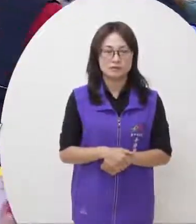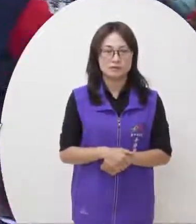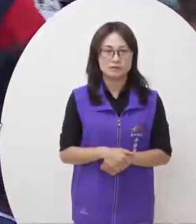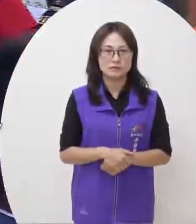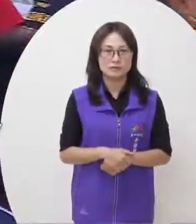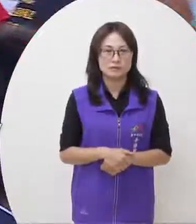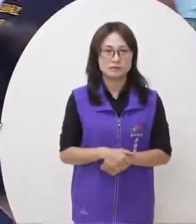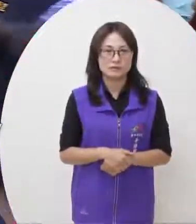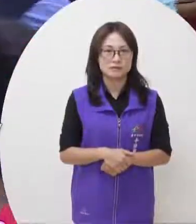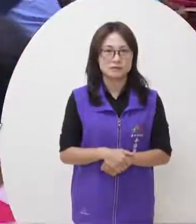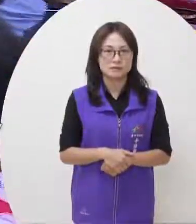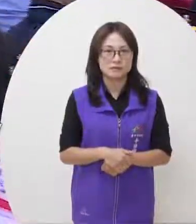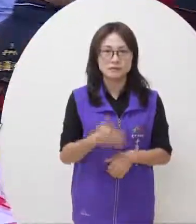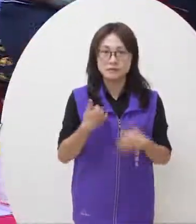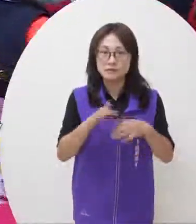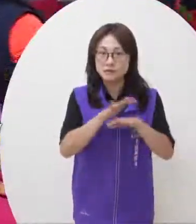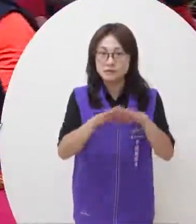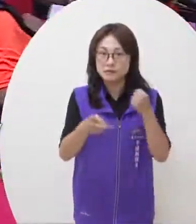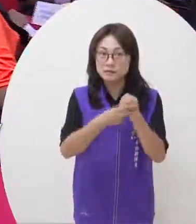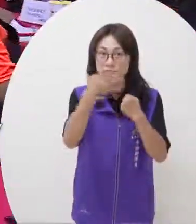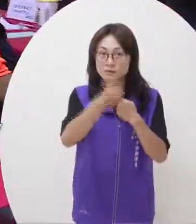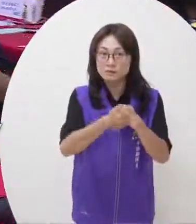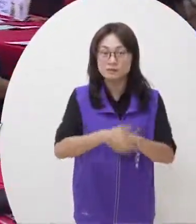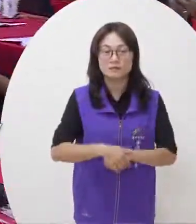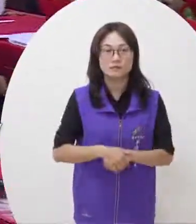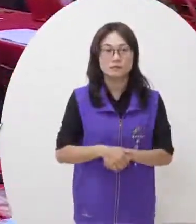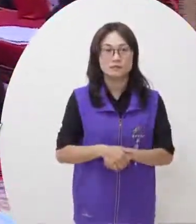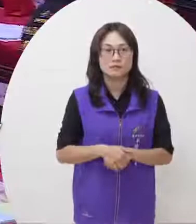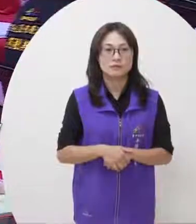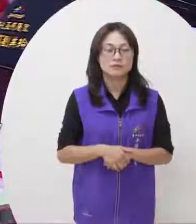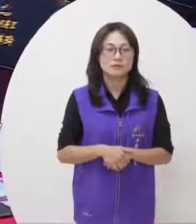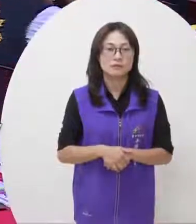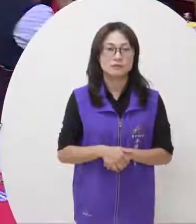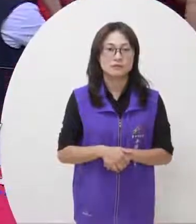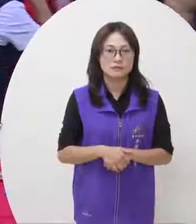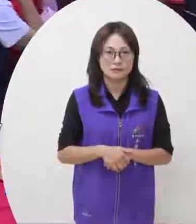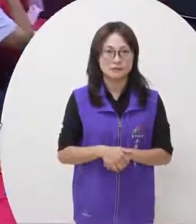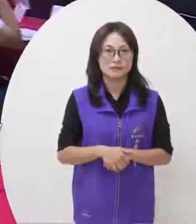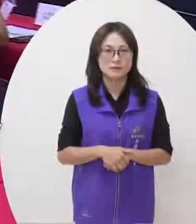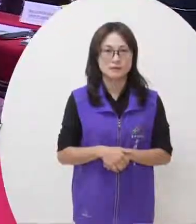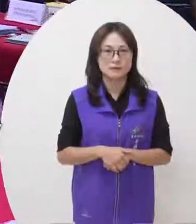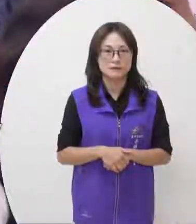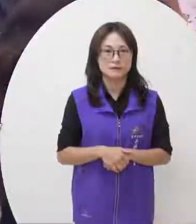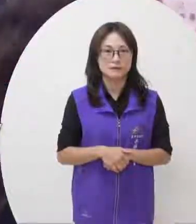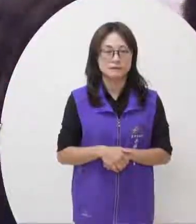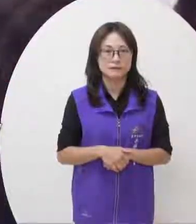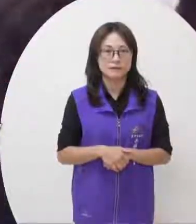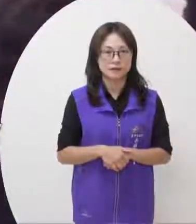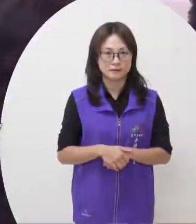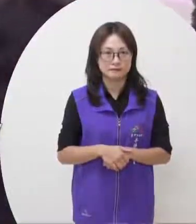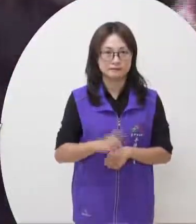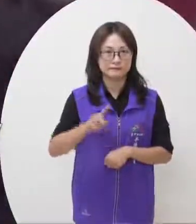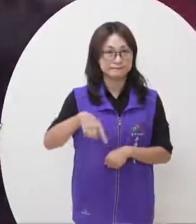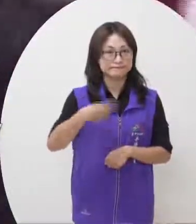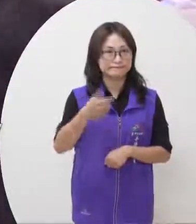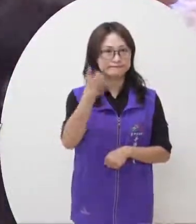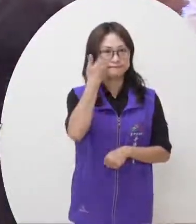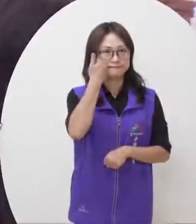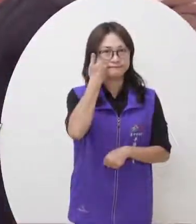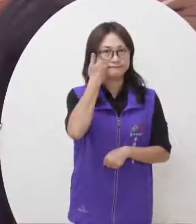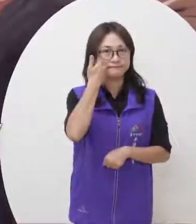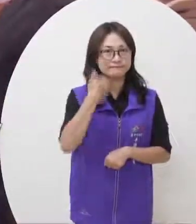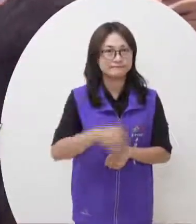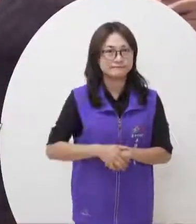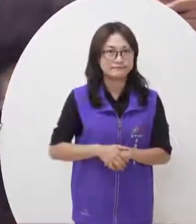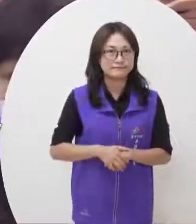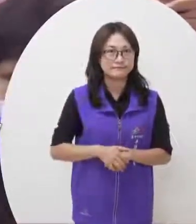请安里长是不是 ？OK， 好，谢谢，没关系，都会发言到哈。来，好啊，接下来是那个清